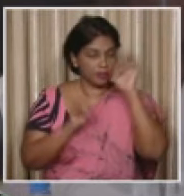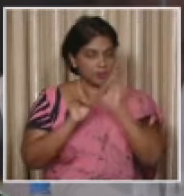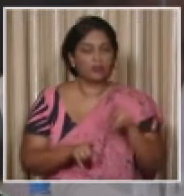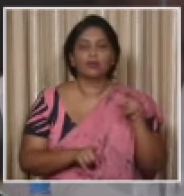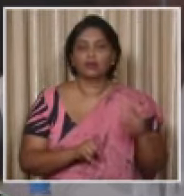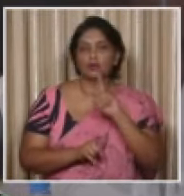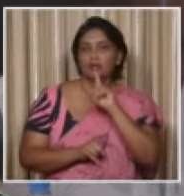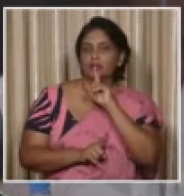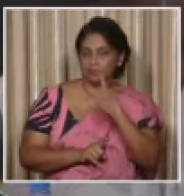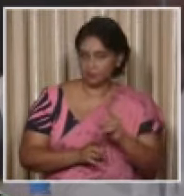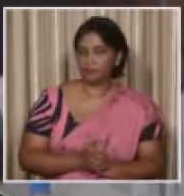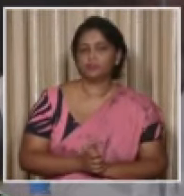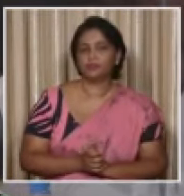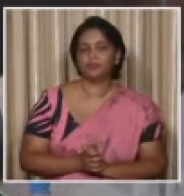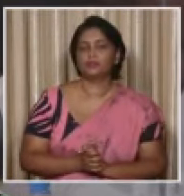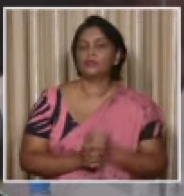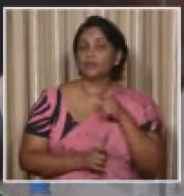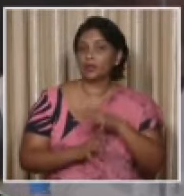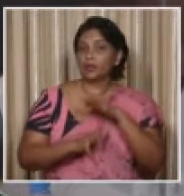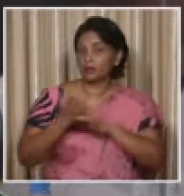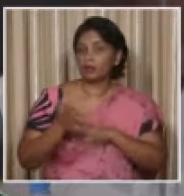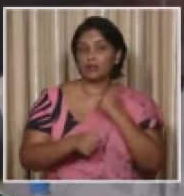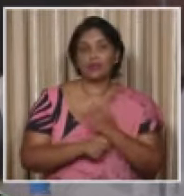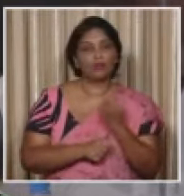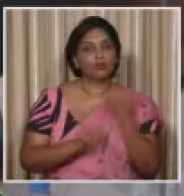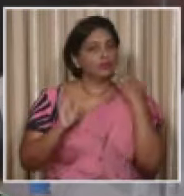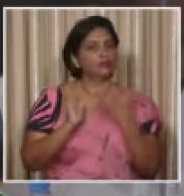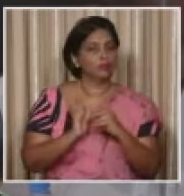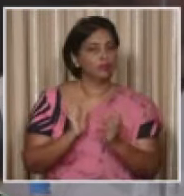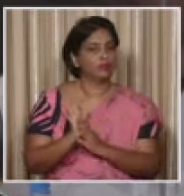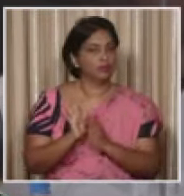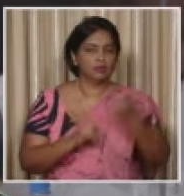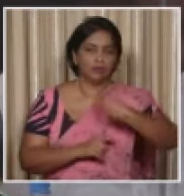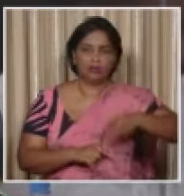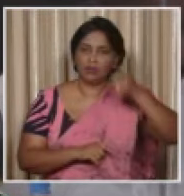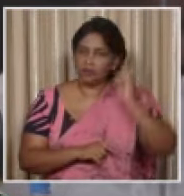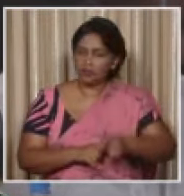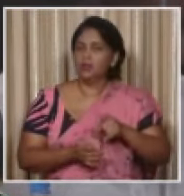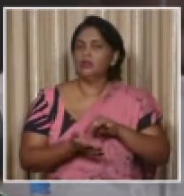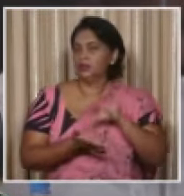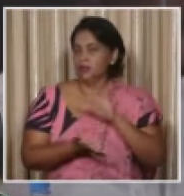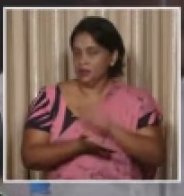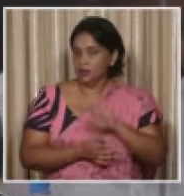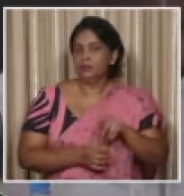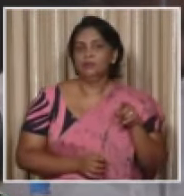මෙම ඉල්ලීම සිදුවිය. මෙහි අඩංගු රජයේ මුදල් පිළිබඳ කාර්ක සභාවේ ඒකමතික තීරණ ගනු ලැබ